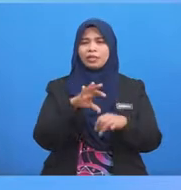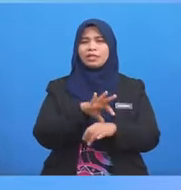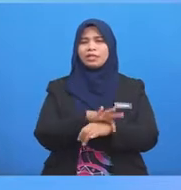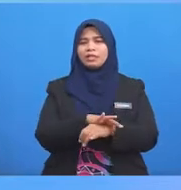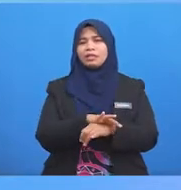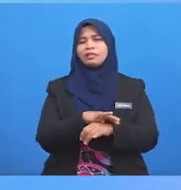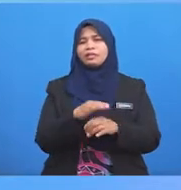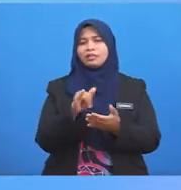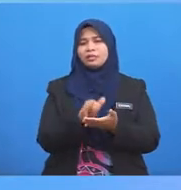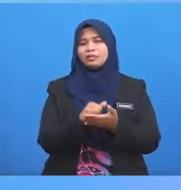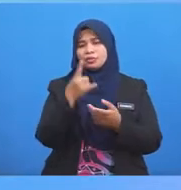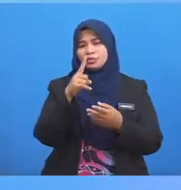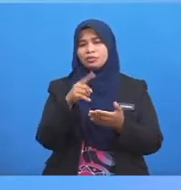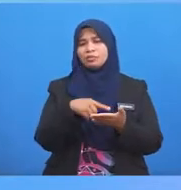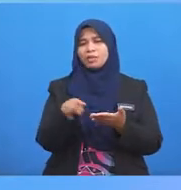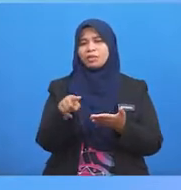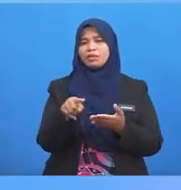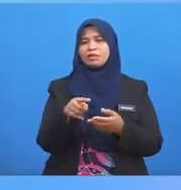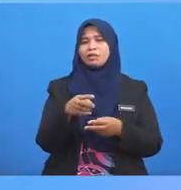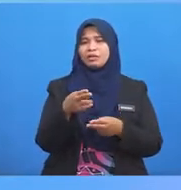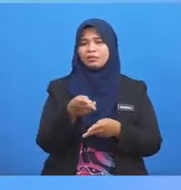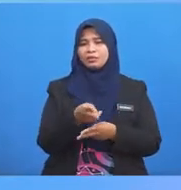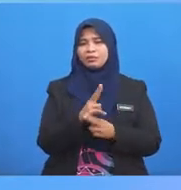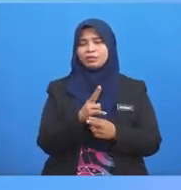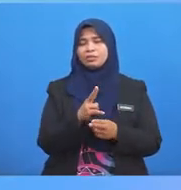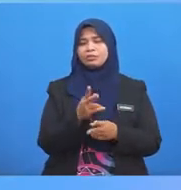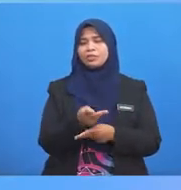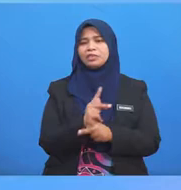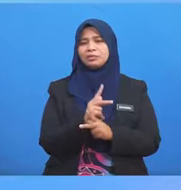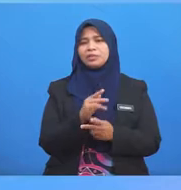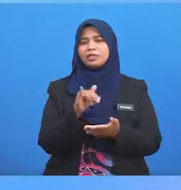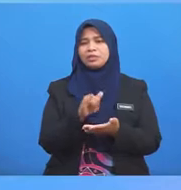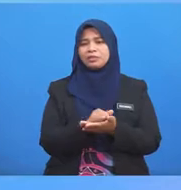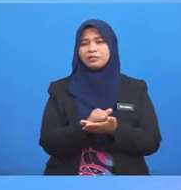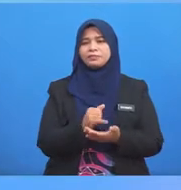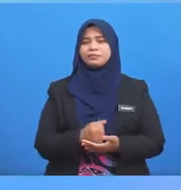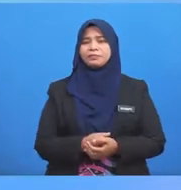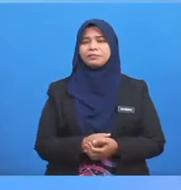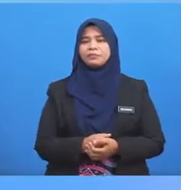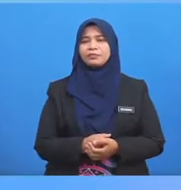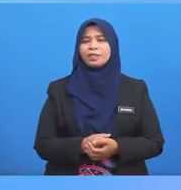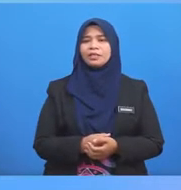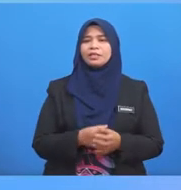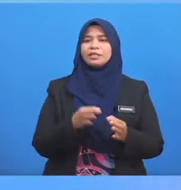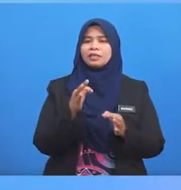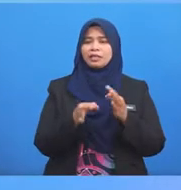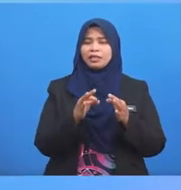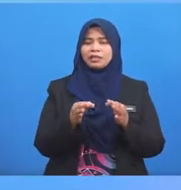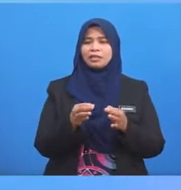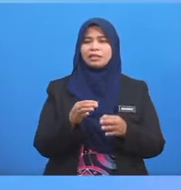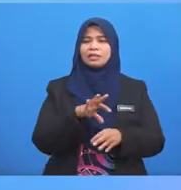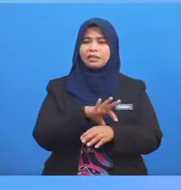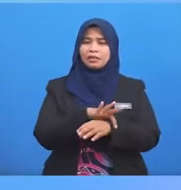bagi melunaskan pinjaman Fatimah sebanyak RM5,000 itu. Sekiranya